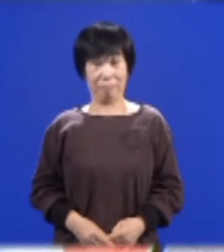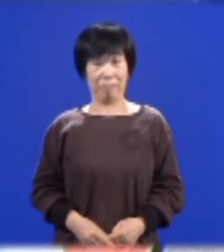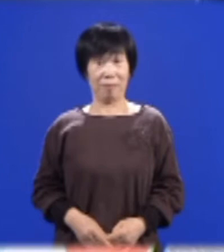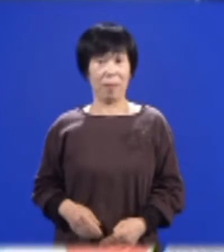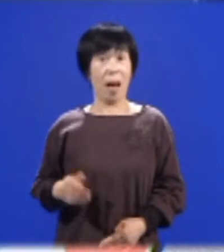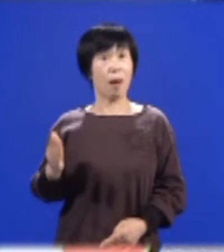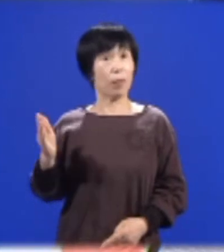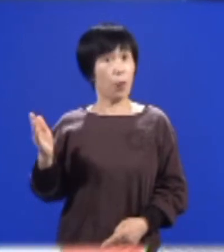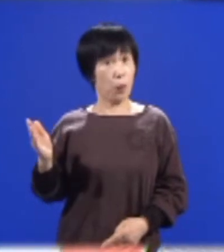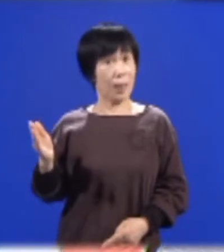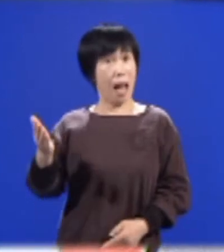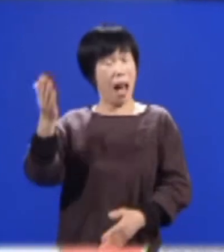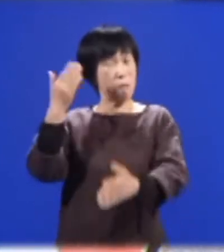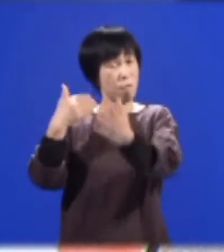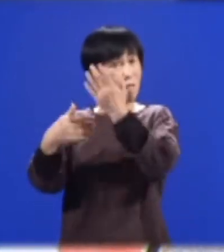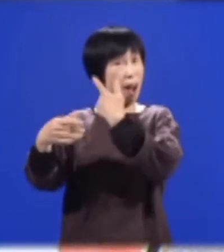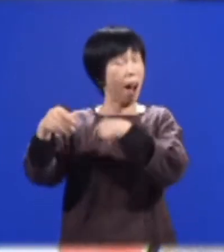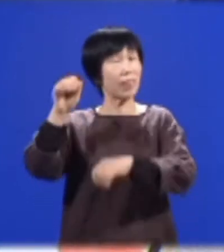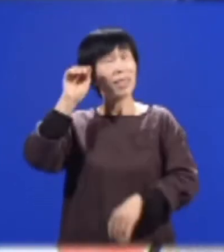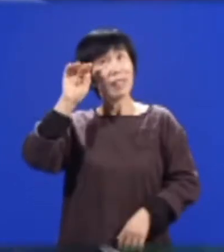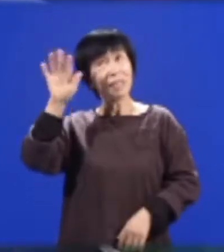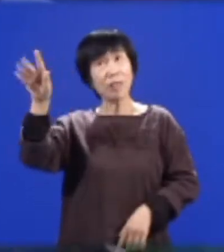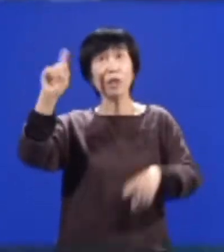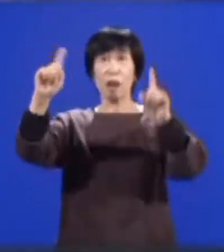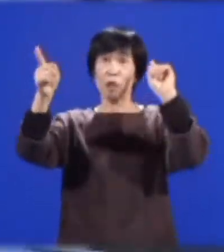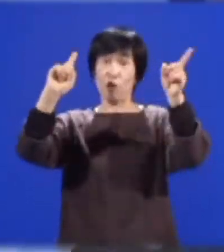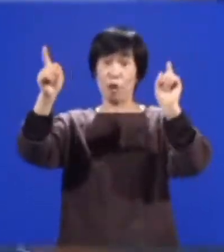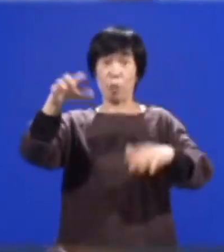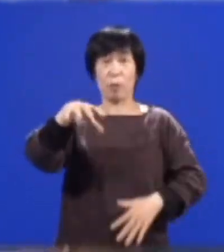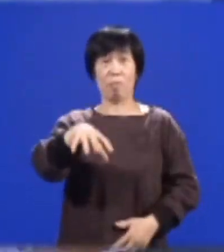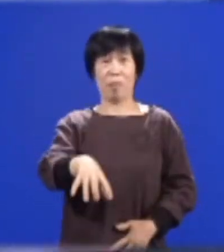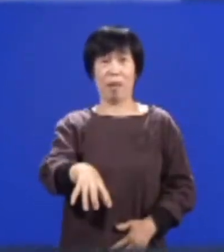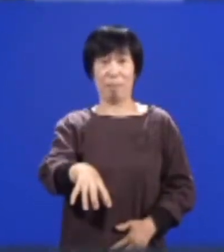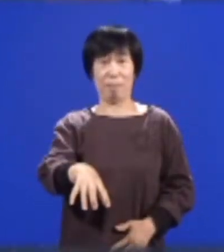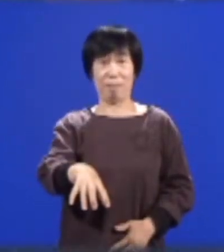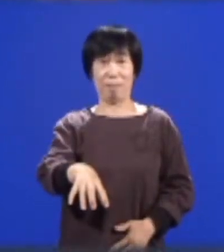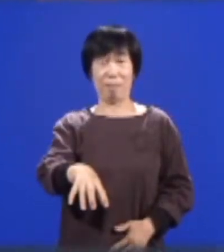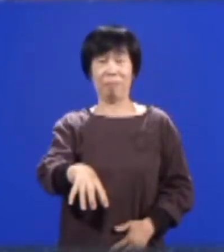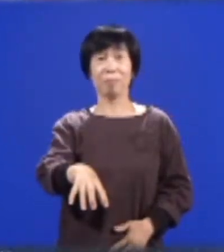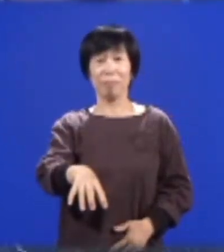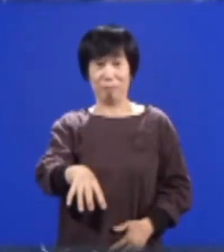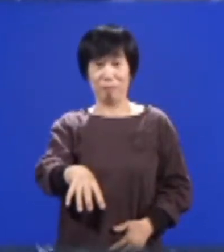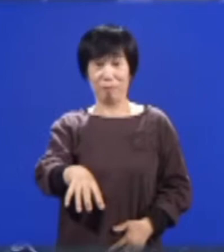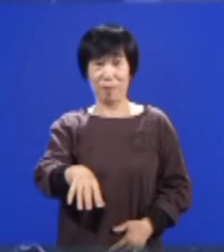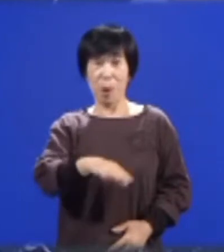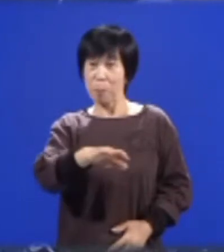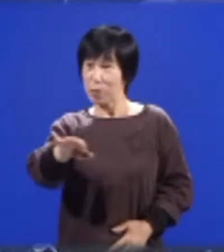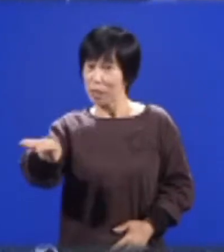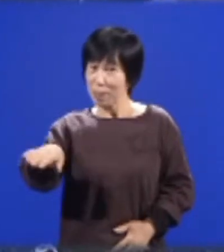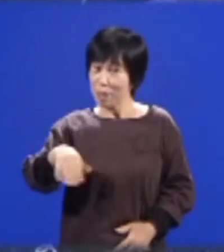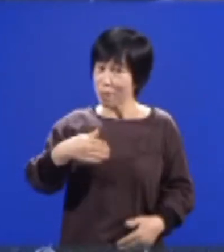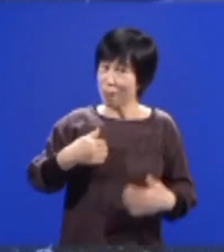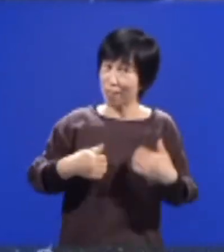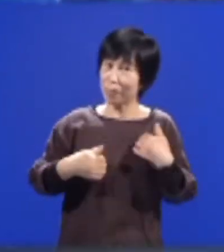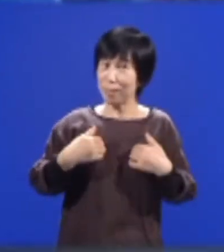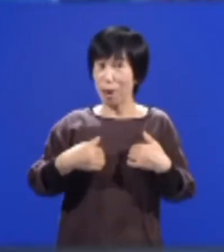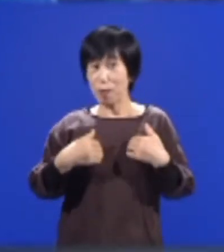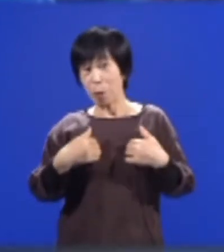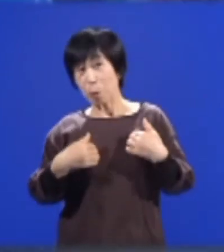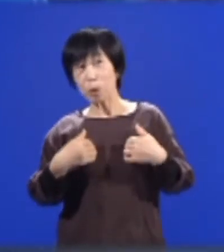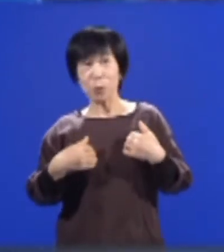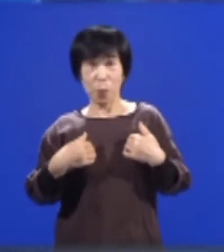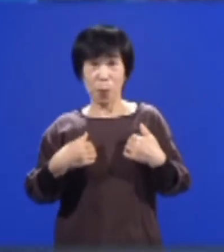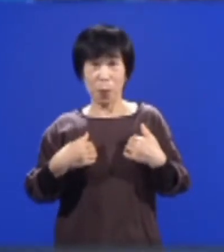昔取った杵柄といえばこれ、昔遊びのコーナー。みんな楽しんでます